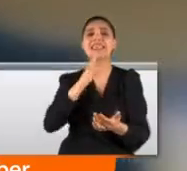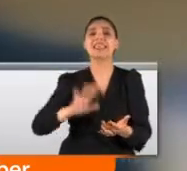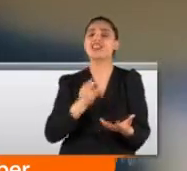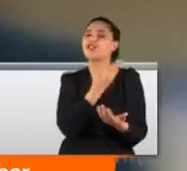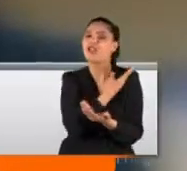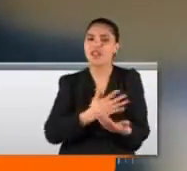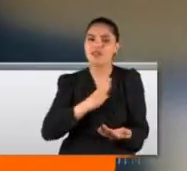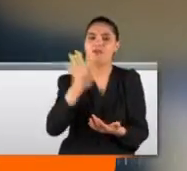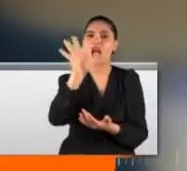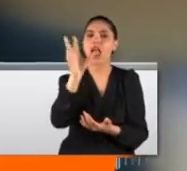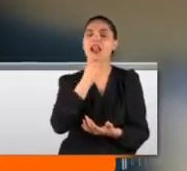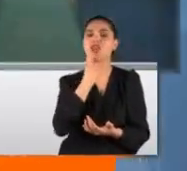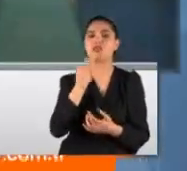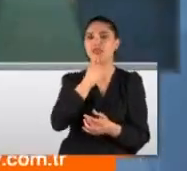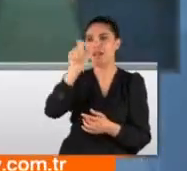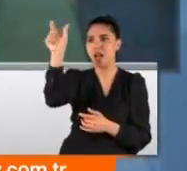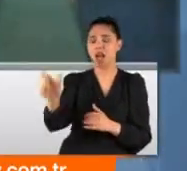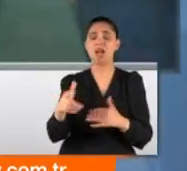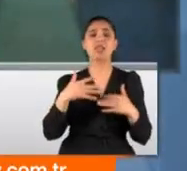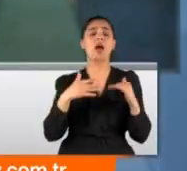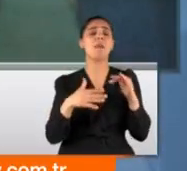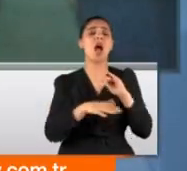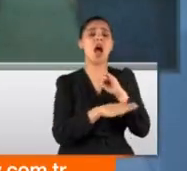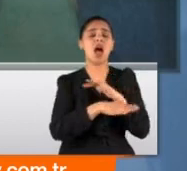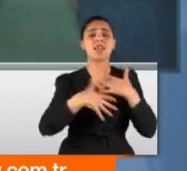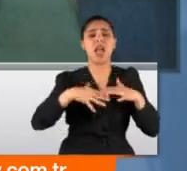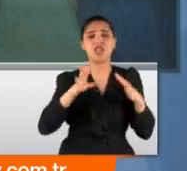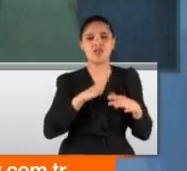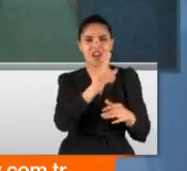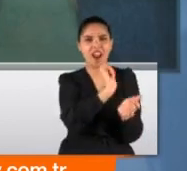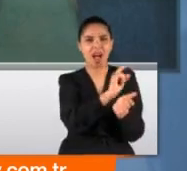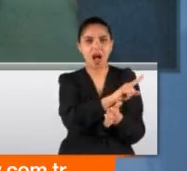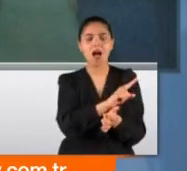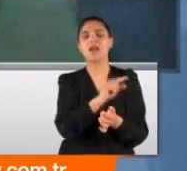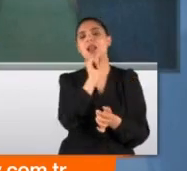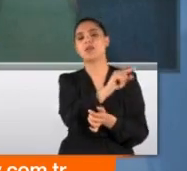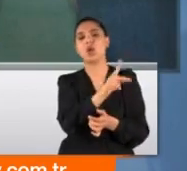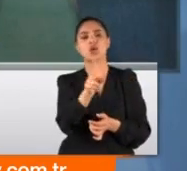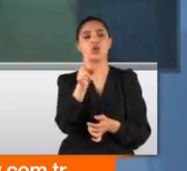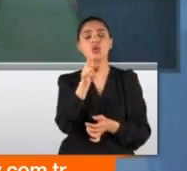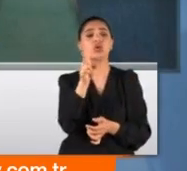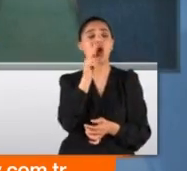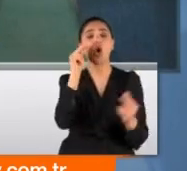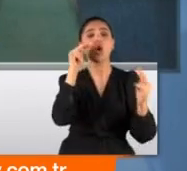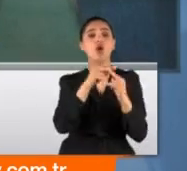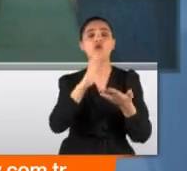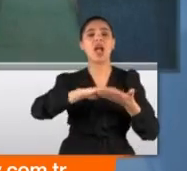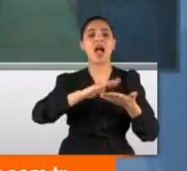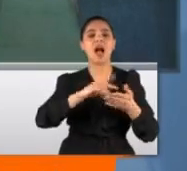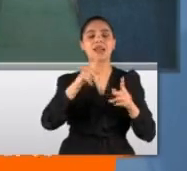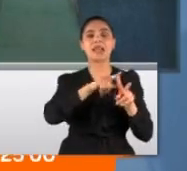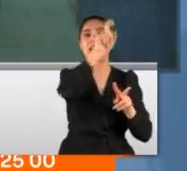düşkün. 50 yaşındaki Akçay'ın hayatından endişe duyan aile tüm ihtimalleri değerlendirdi. En son görüştüğü arkadaşı Nadir